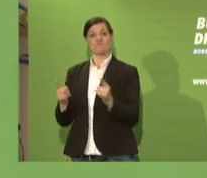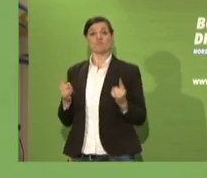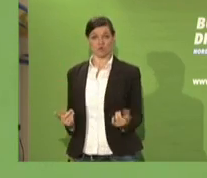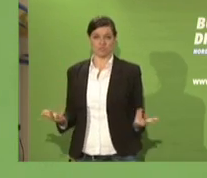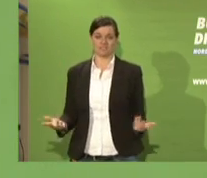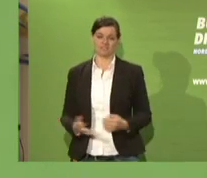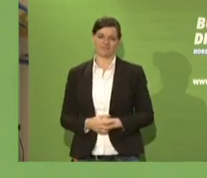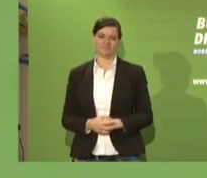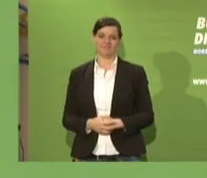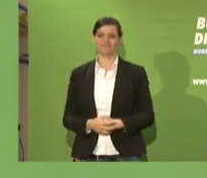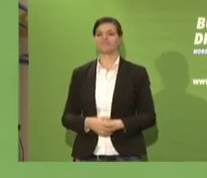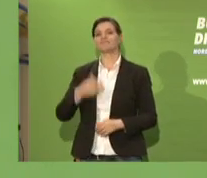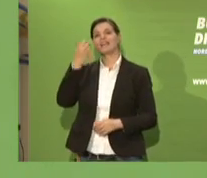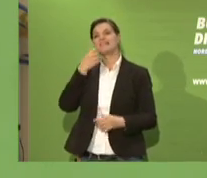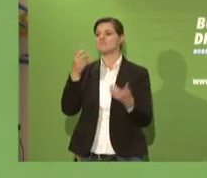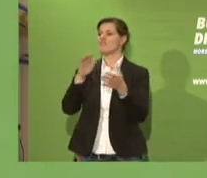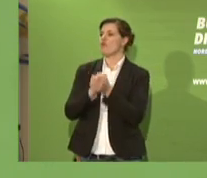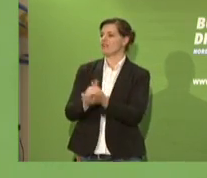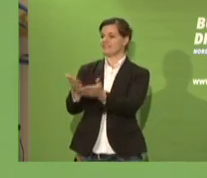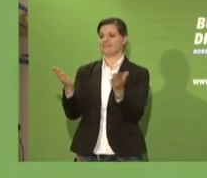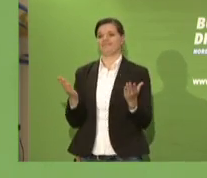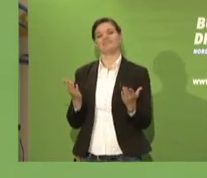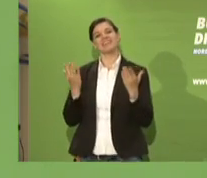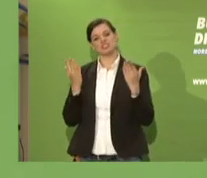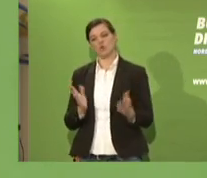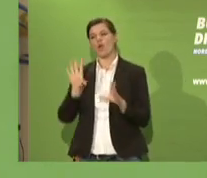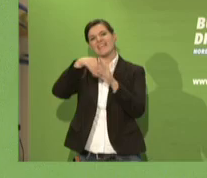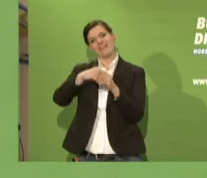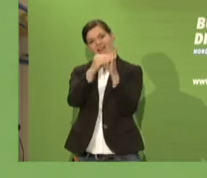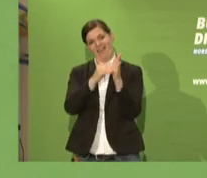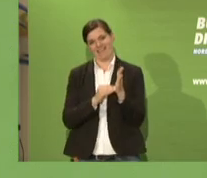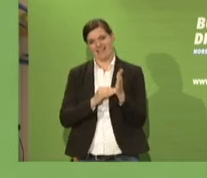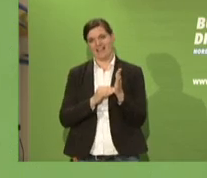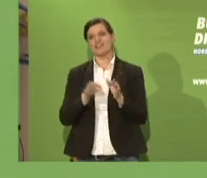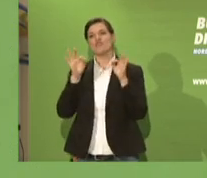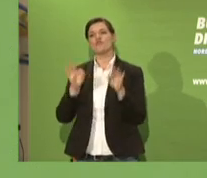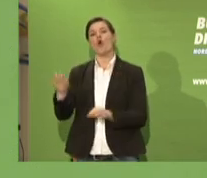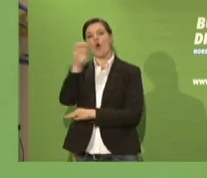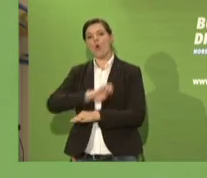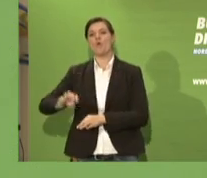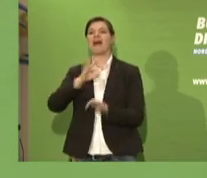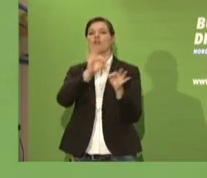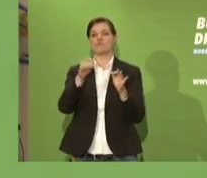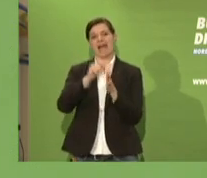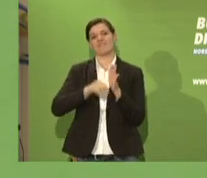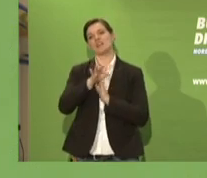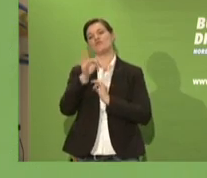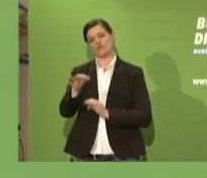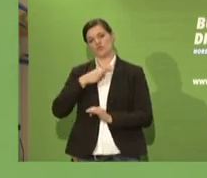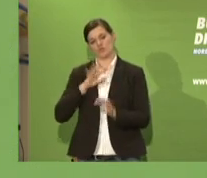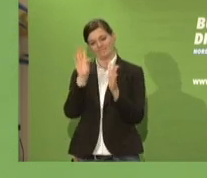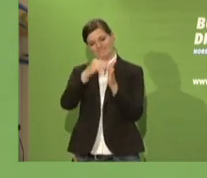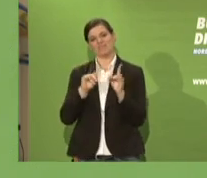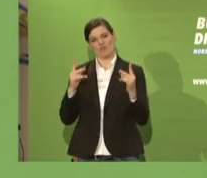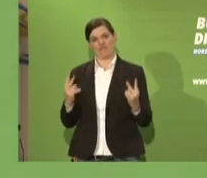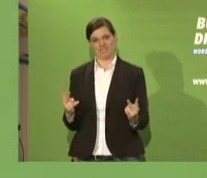Liebe Freundinnen und Freunde, genau diese Inhalte haben für uns auch den Europa- und den Kommunalwahlkampf bestimmt. Und diese